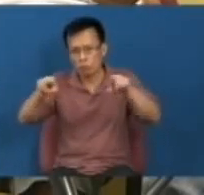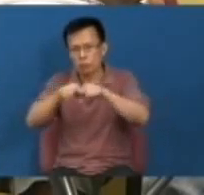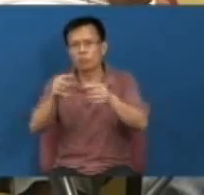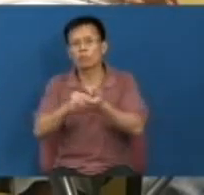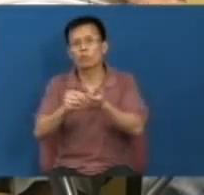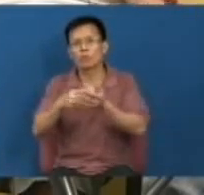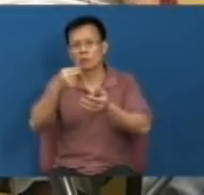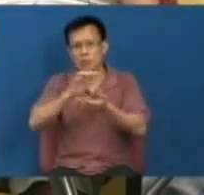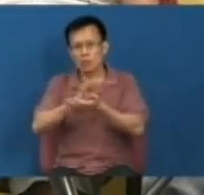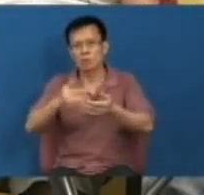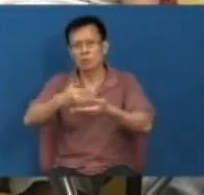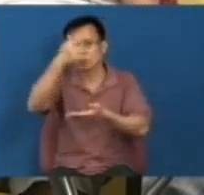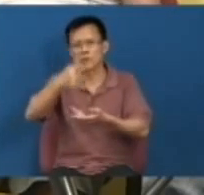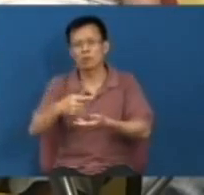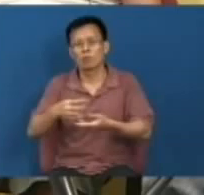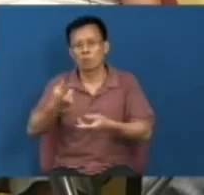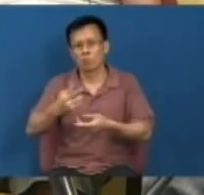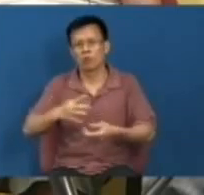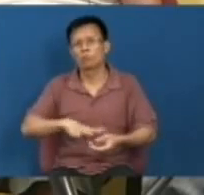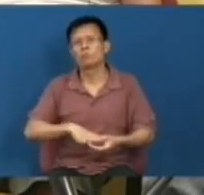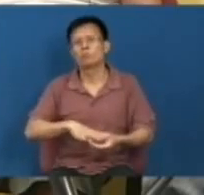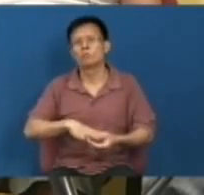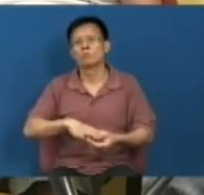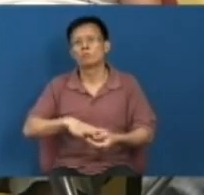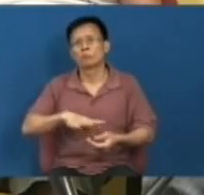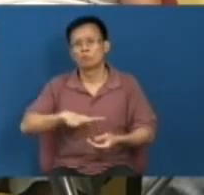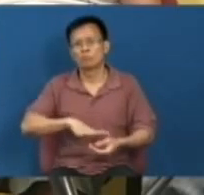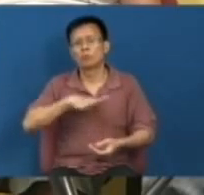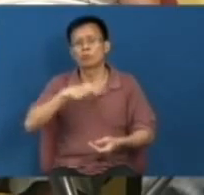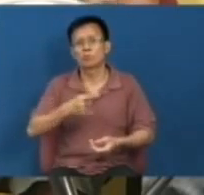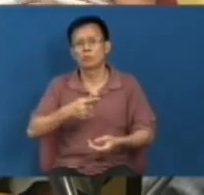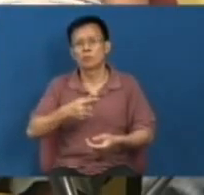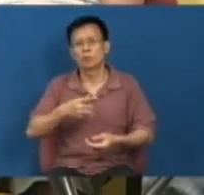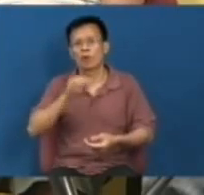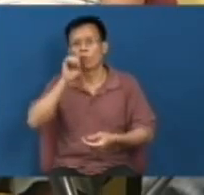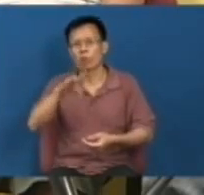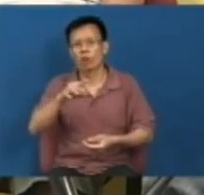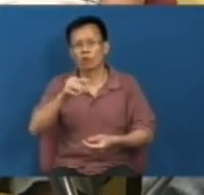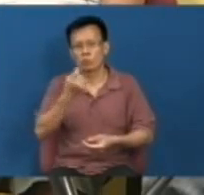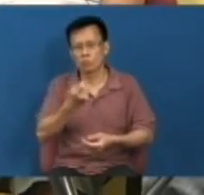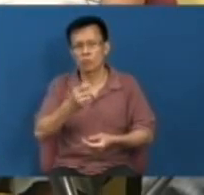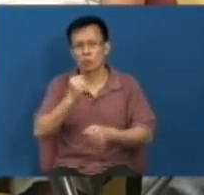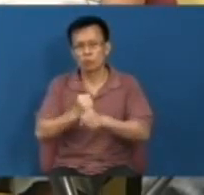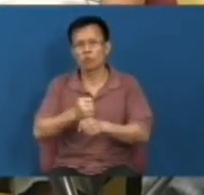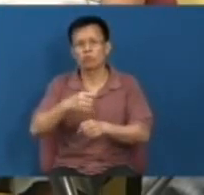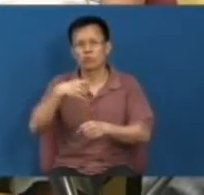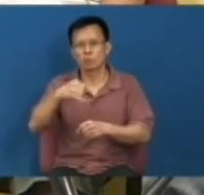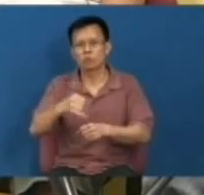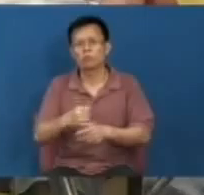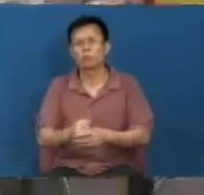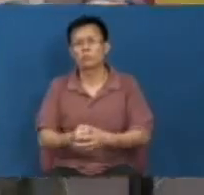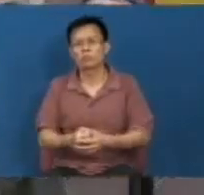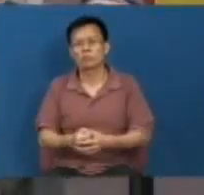佢，我哋已經好滿意噶啦。但係佢講就係咁講，做就唔係咁做咯。 佢而家仲有啲仲好嘅方法